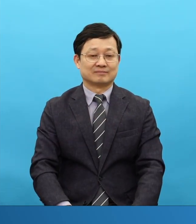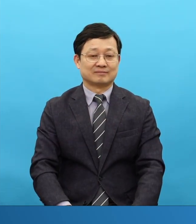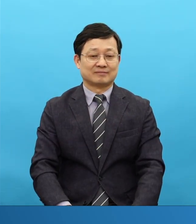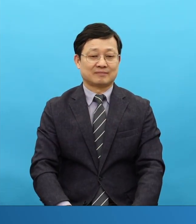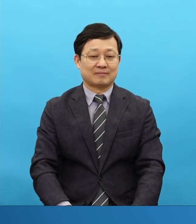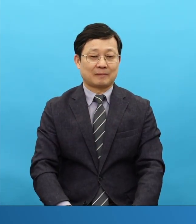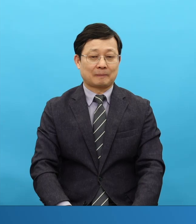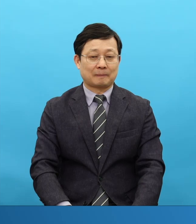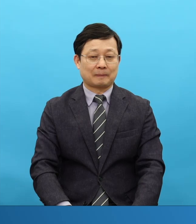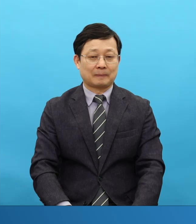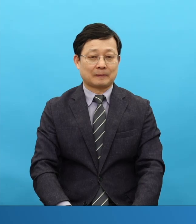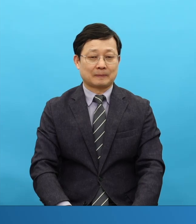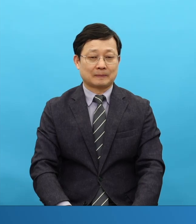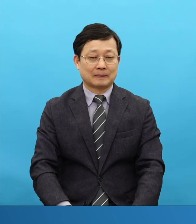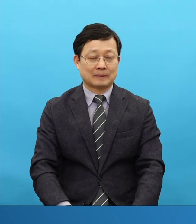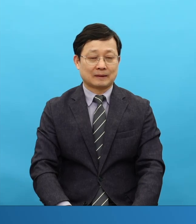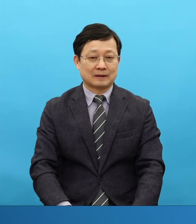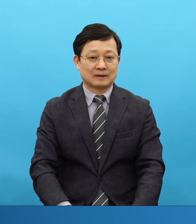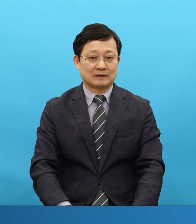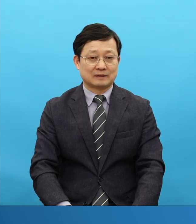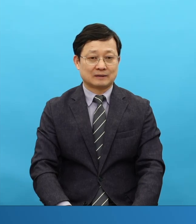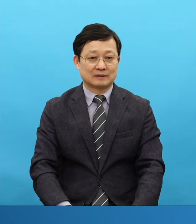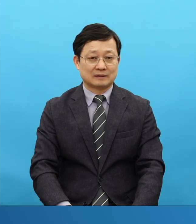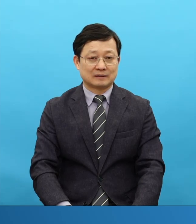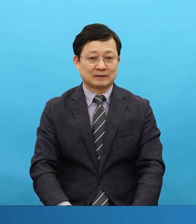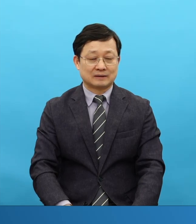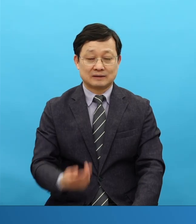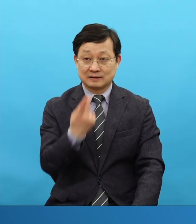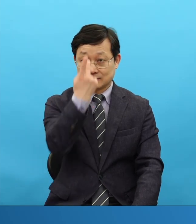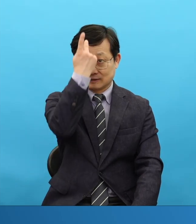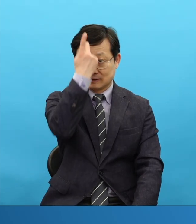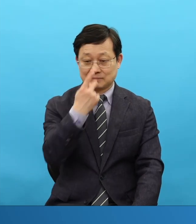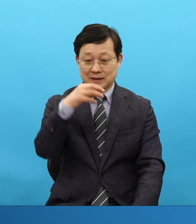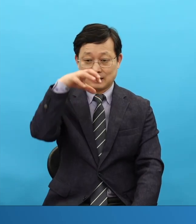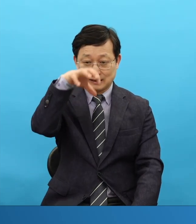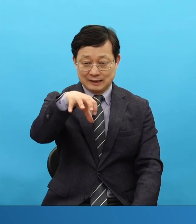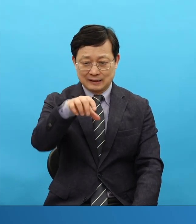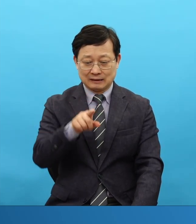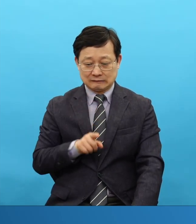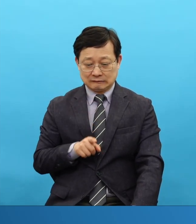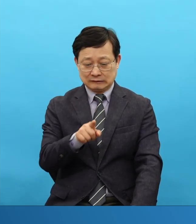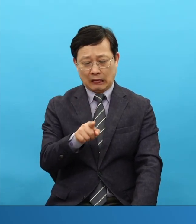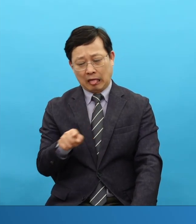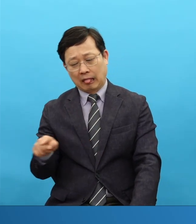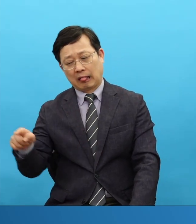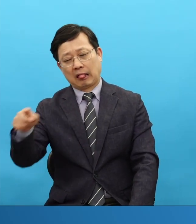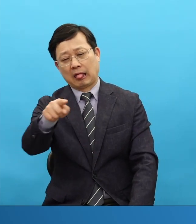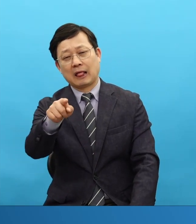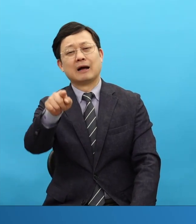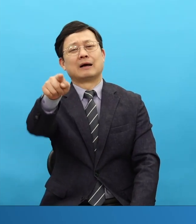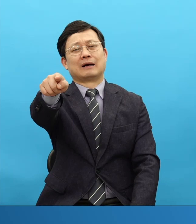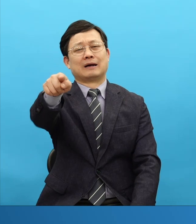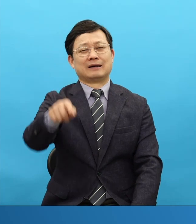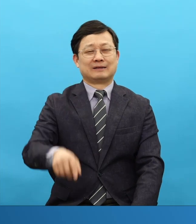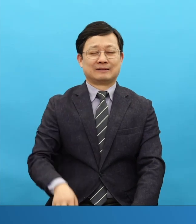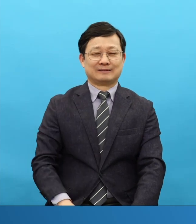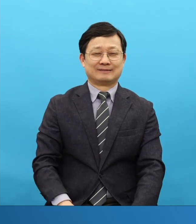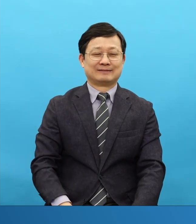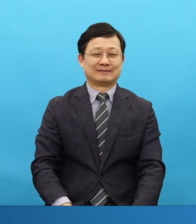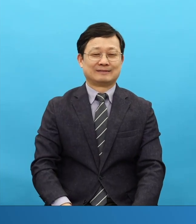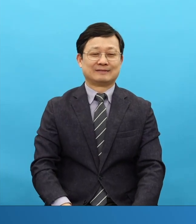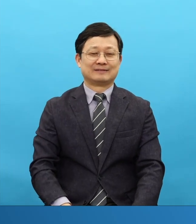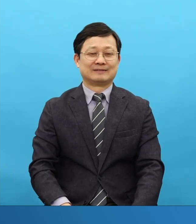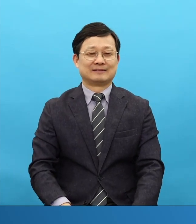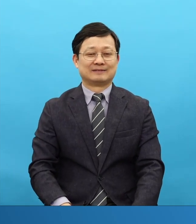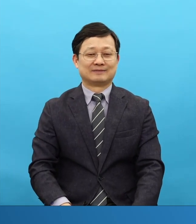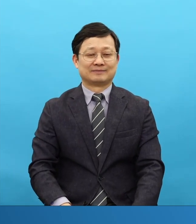하면은 사마리아를 거칠 것 같으면 사마리아 안 거치고 돌아서 가요. It's to the extent that if they had to go to a village above Samaria, they wouldn't go